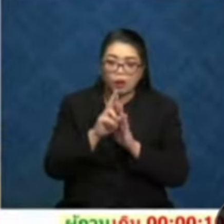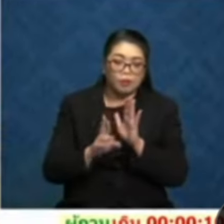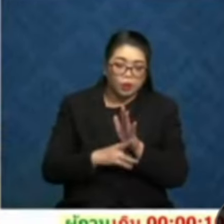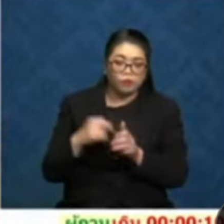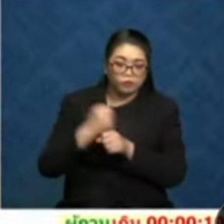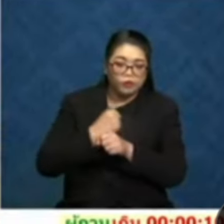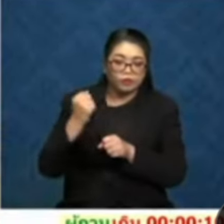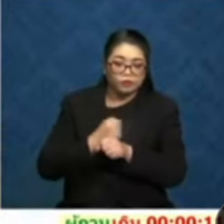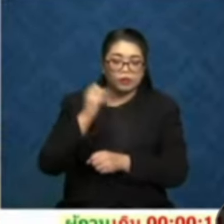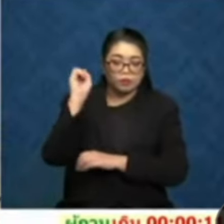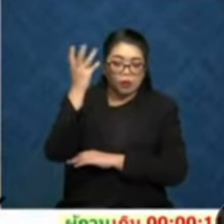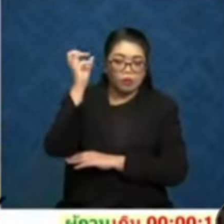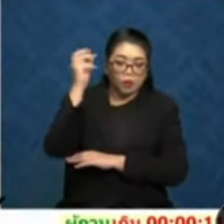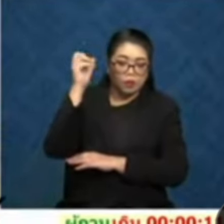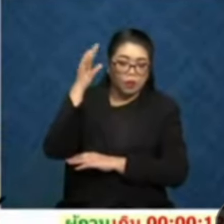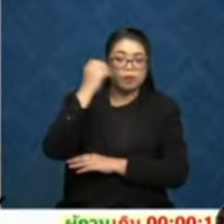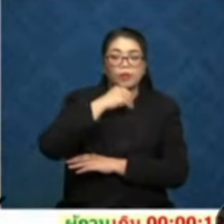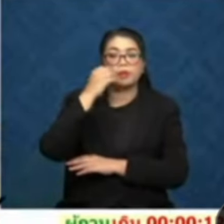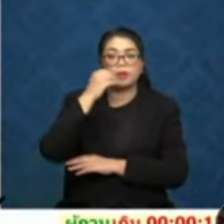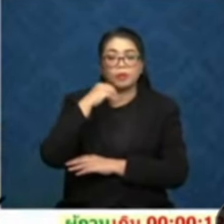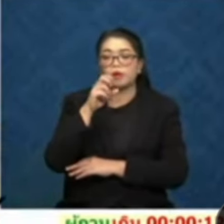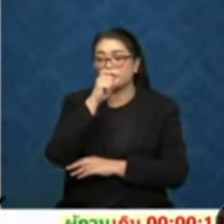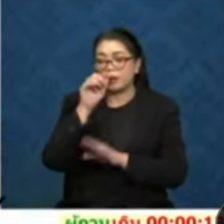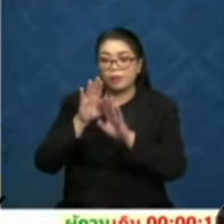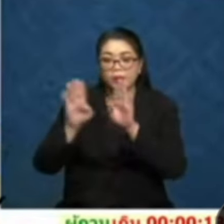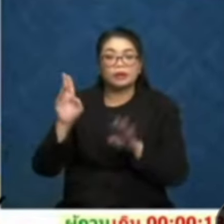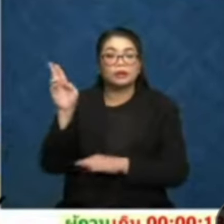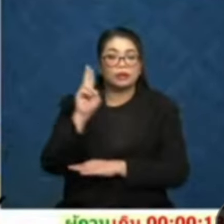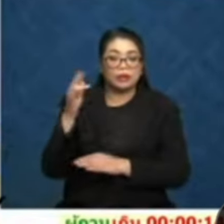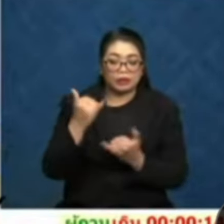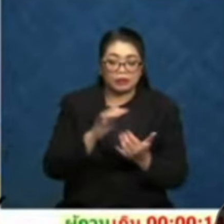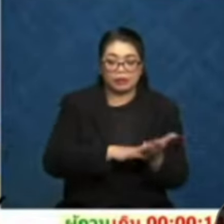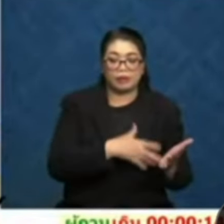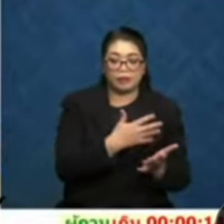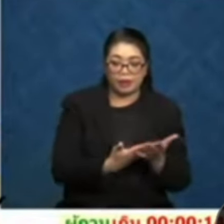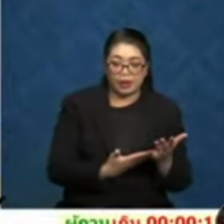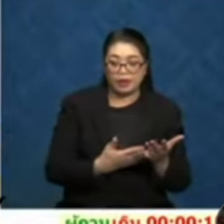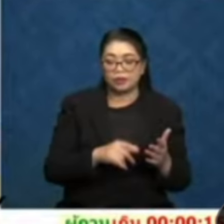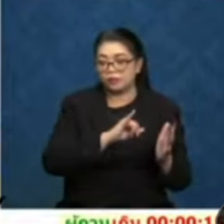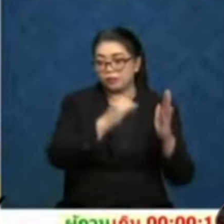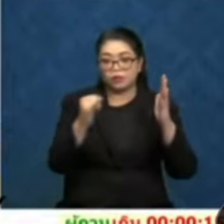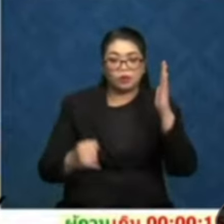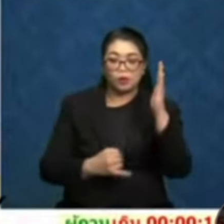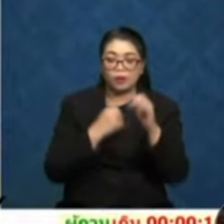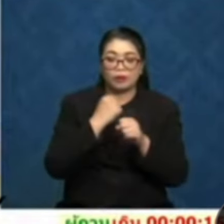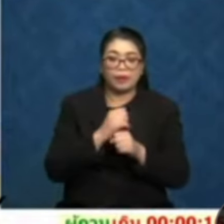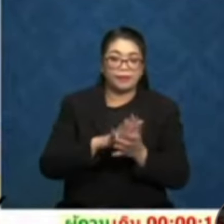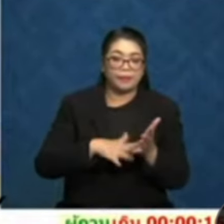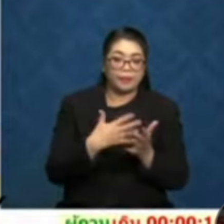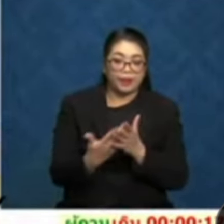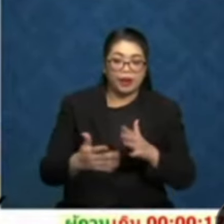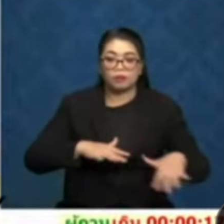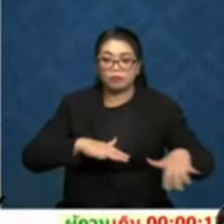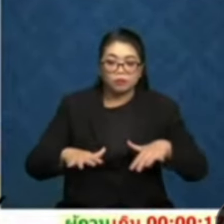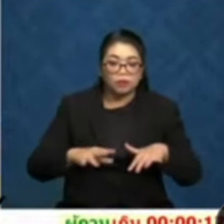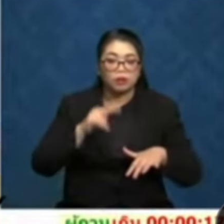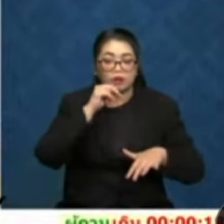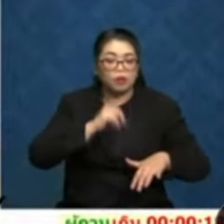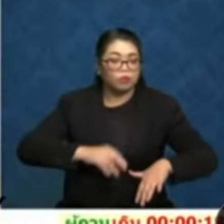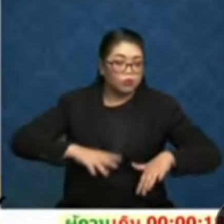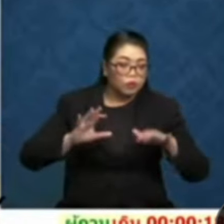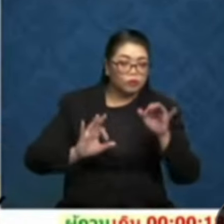เสมอใช่มั้ครับเพราะฉนั้นอยากจะถามให้ชัดๆเช่นเดียวกันครับจากแผนเผชิญเหุที่มีอยู่แล้วทุกจังหวัดทั้งประเทศตอนนี้มีคำสั่งชัด